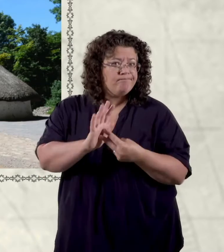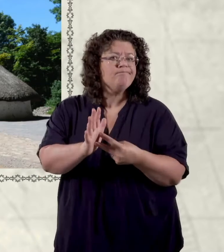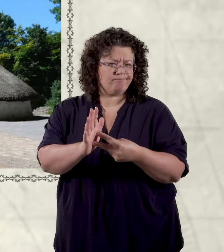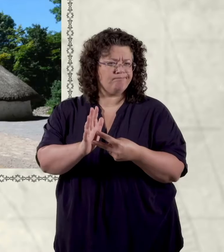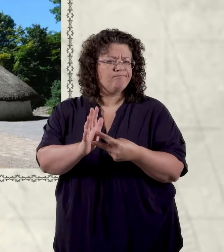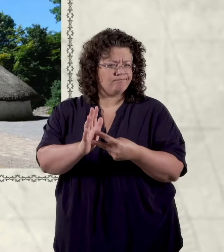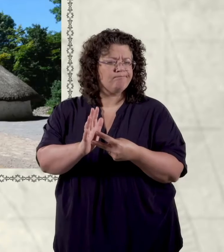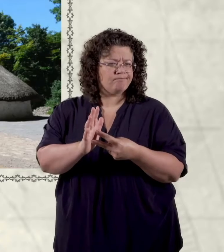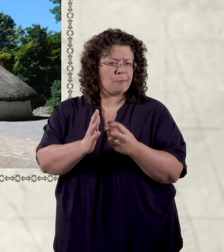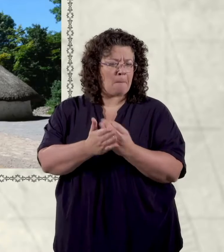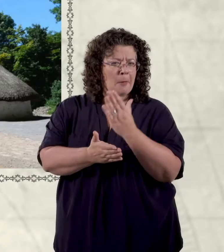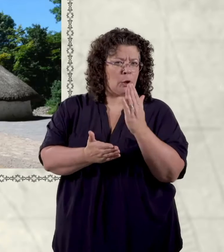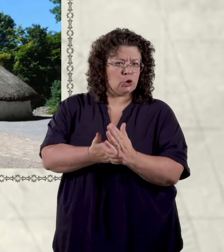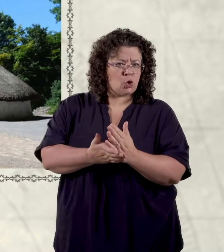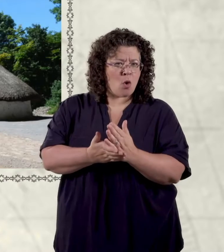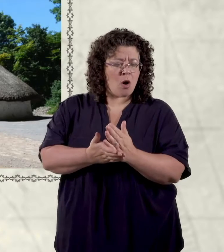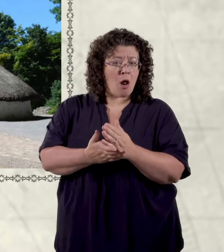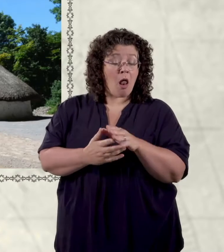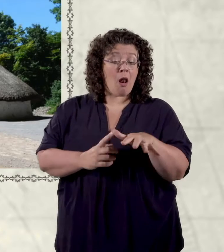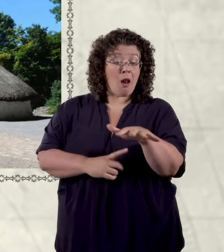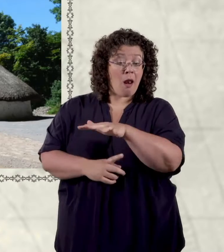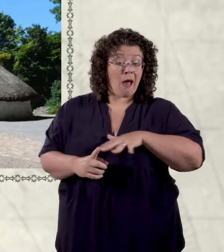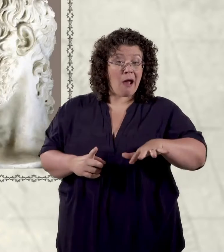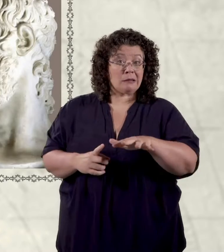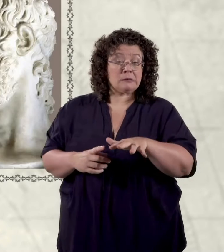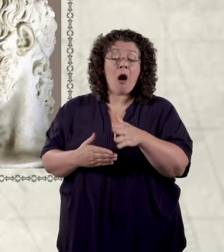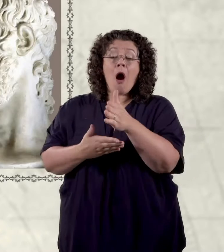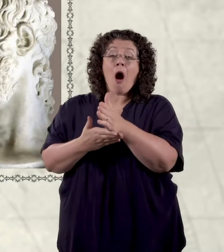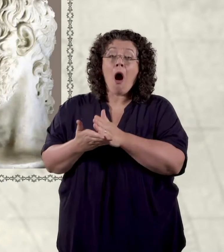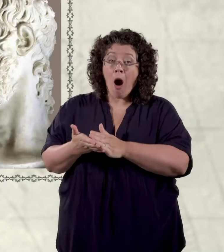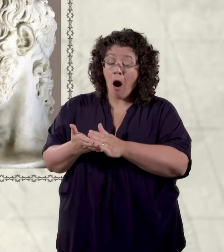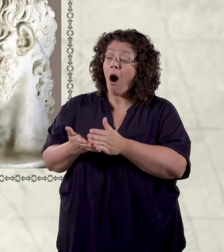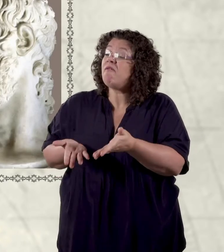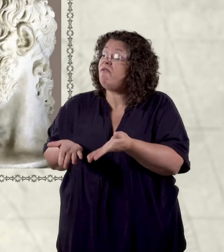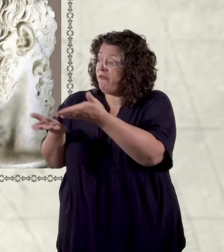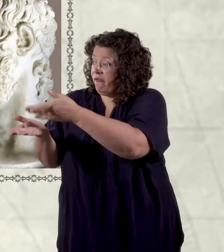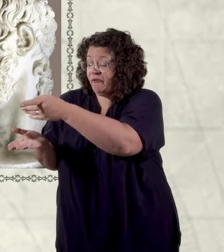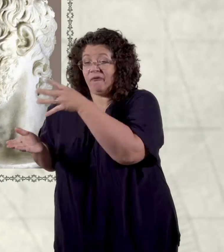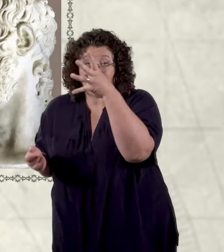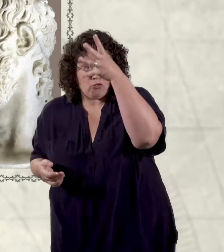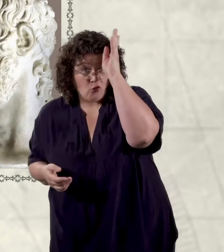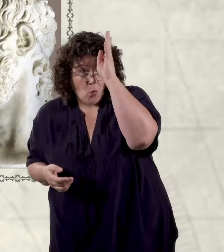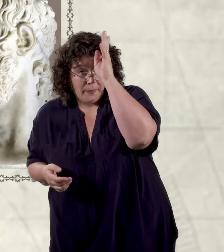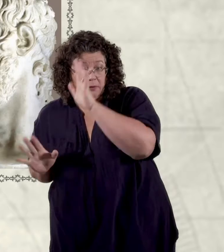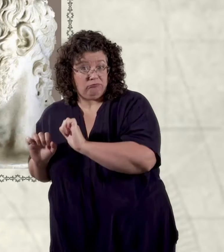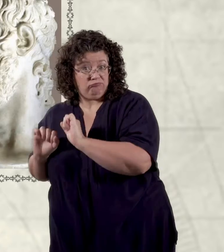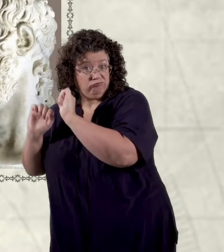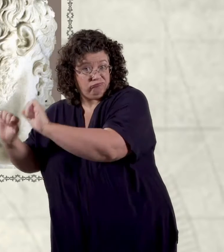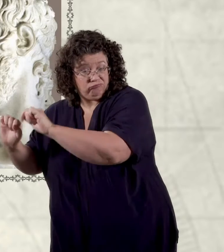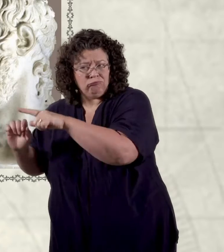merched, a'r hanner arall i Nero y merawdwr Rhufain.